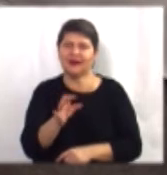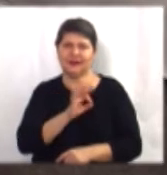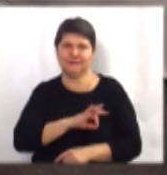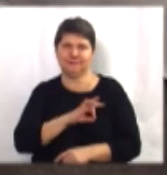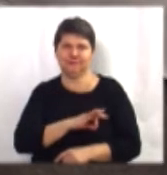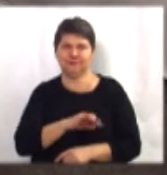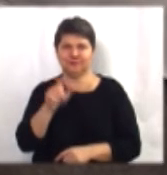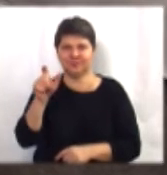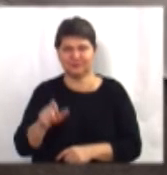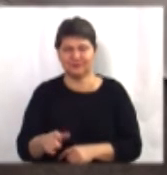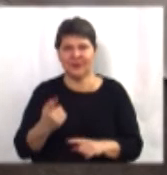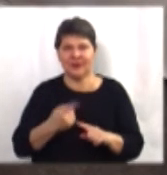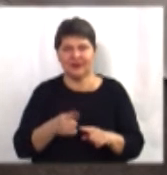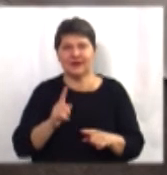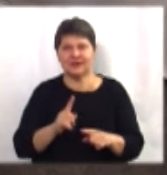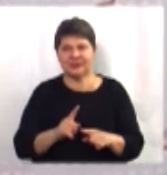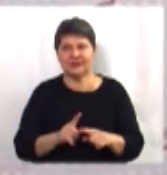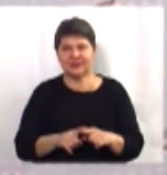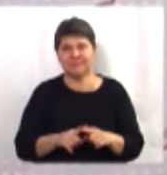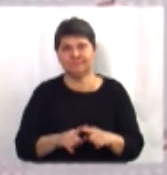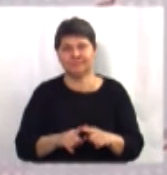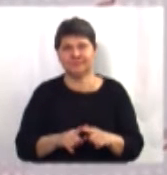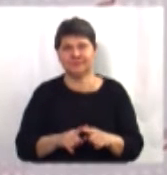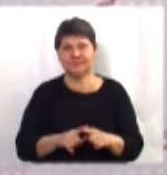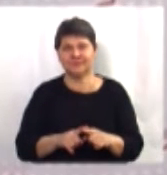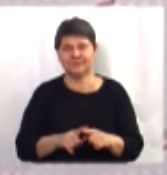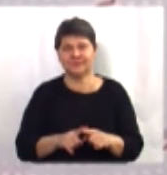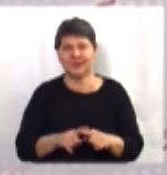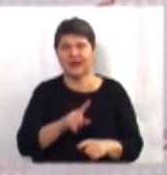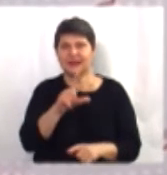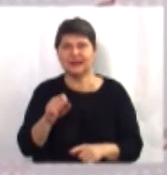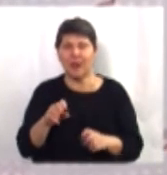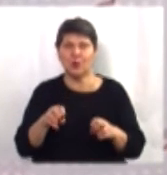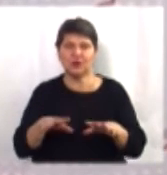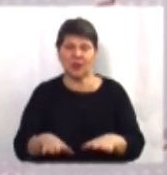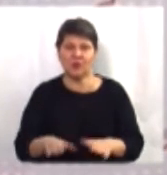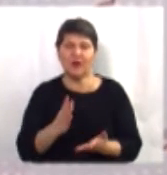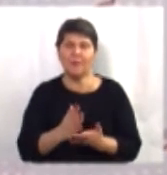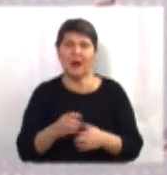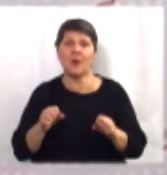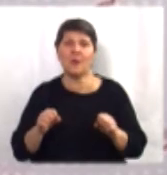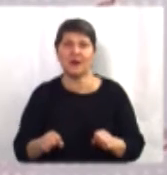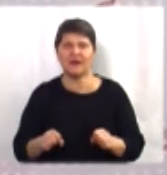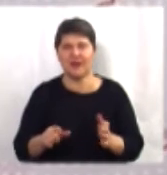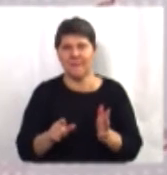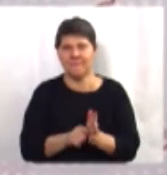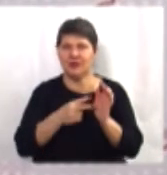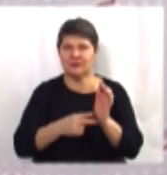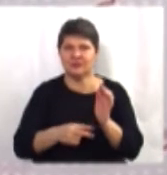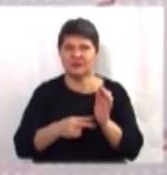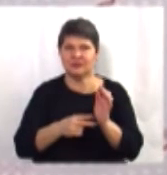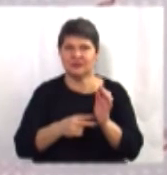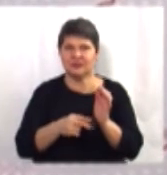кількість осіб – це саме за постановою мають право на проїзд, це пенсіонери за